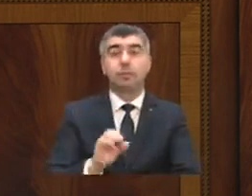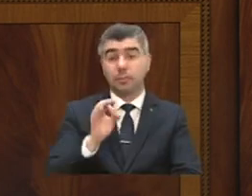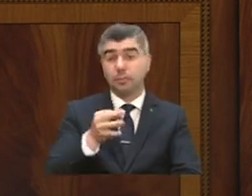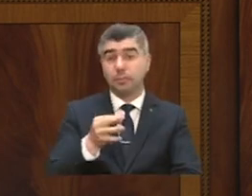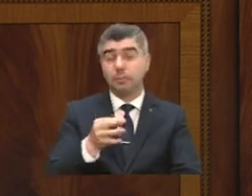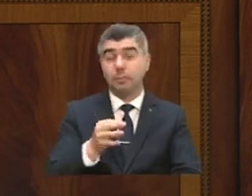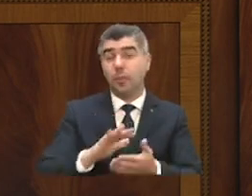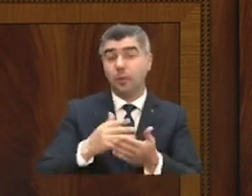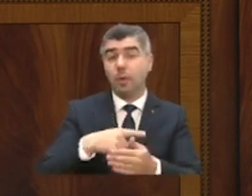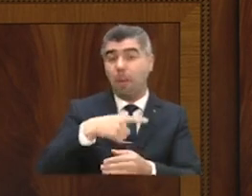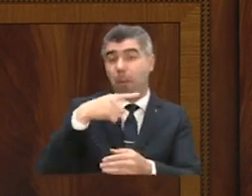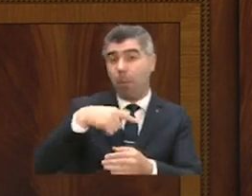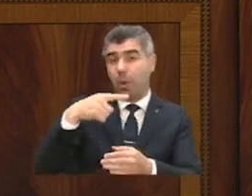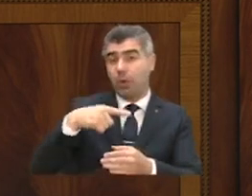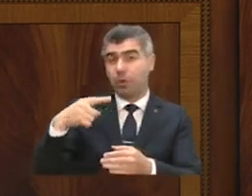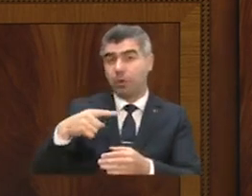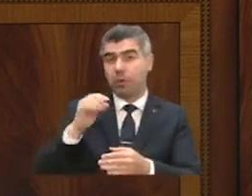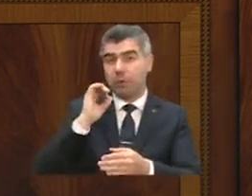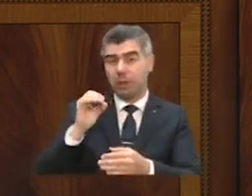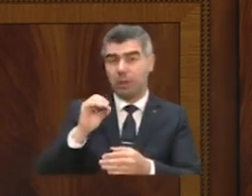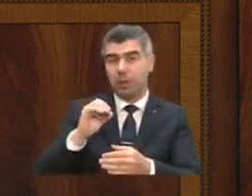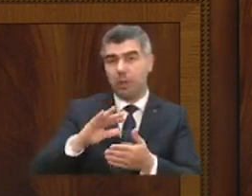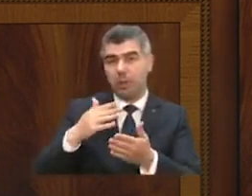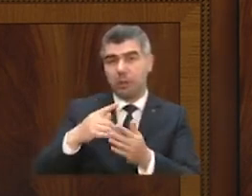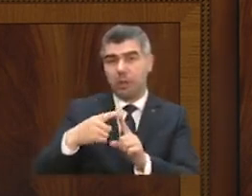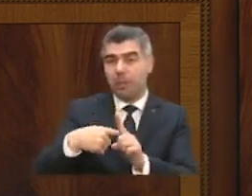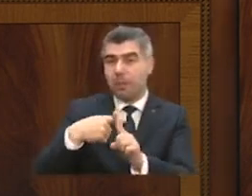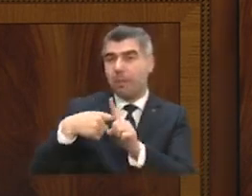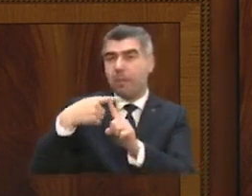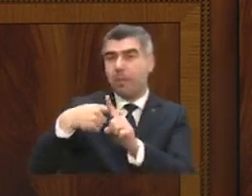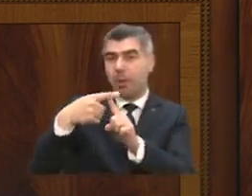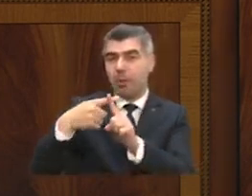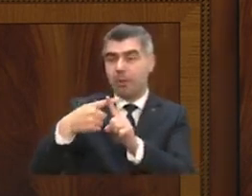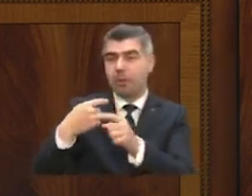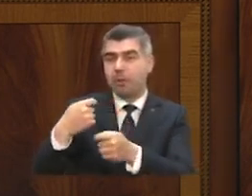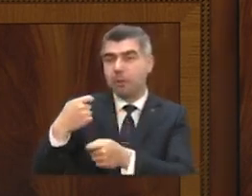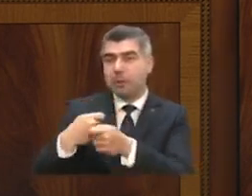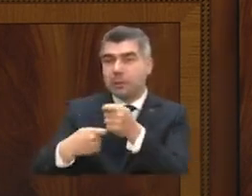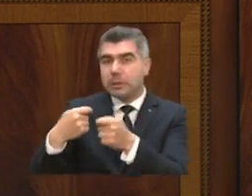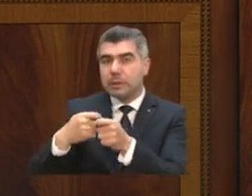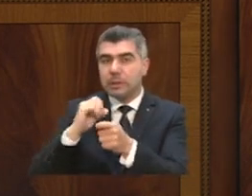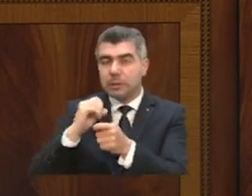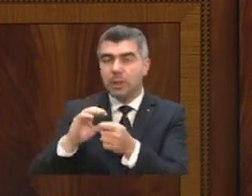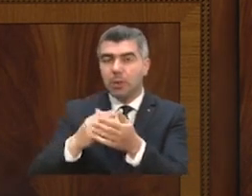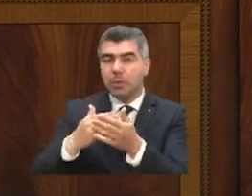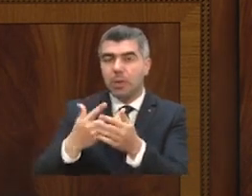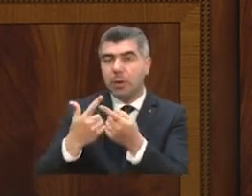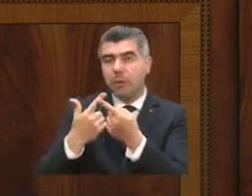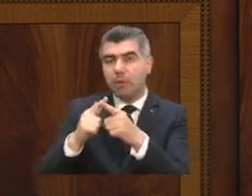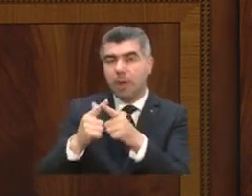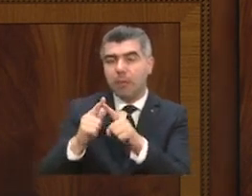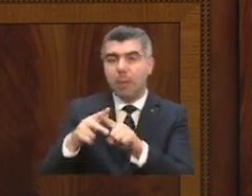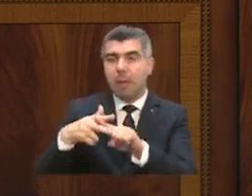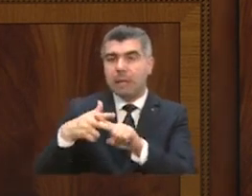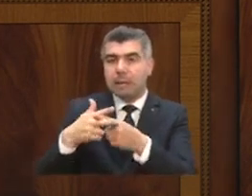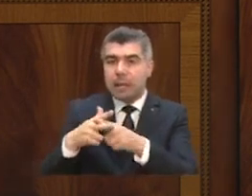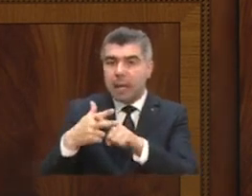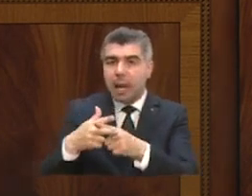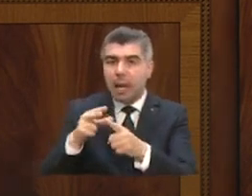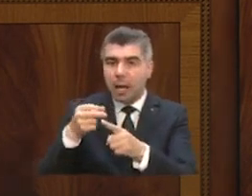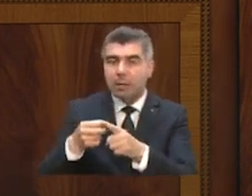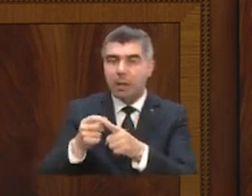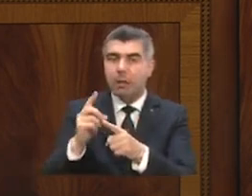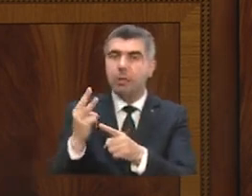تؤكد المؤشرات الظرفية الحالية المنح الإيجابي للاقتصاد الوطني نظرا للتحسن الذي تعرفه الأنشطة الصناعية خلال